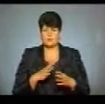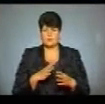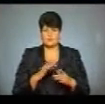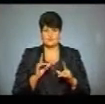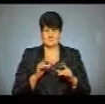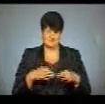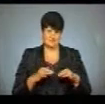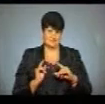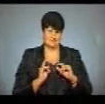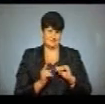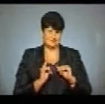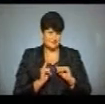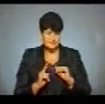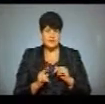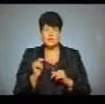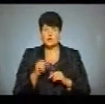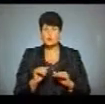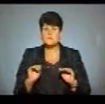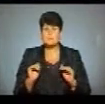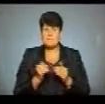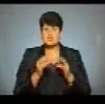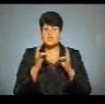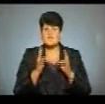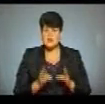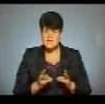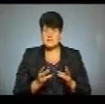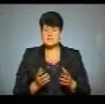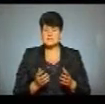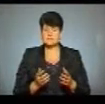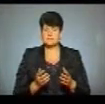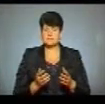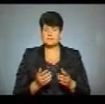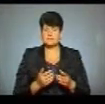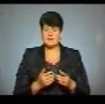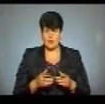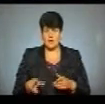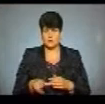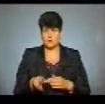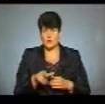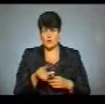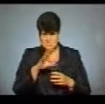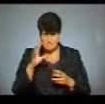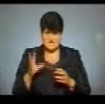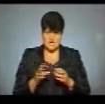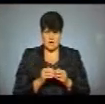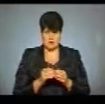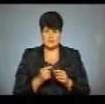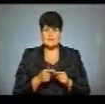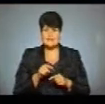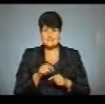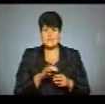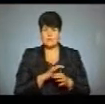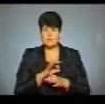транспортним засобам, для того, щоб зменшити аварійність на дорогах в загальному. Цей